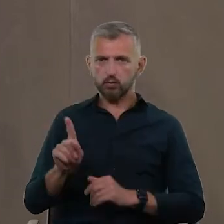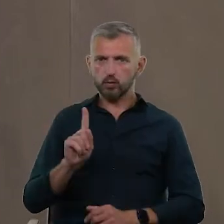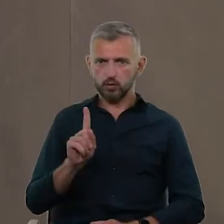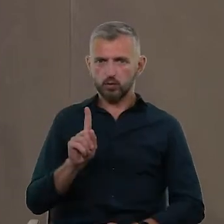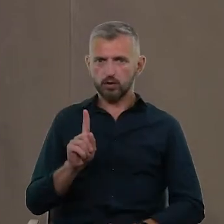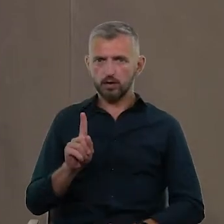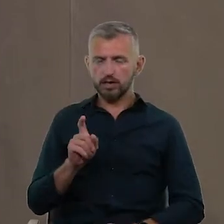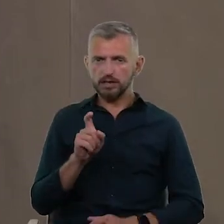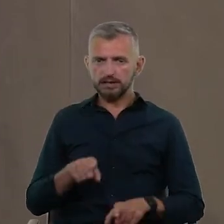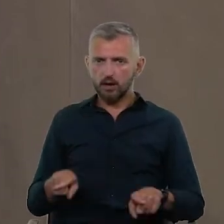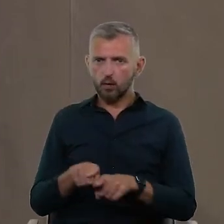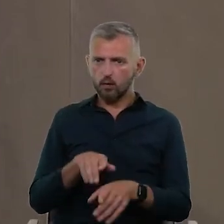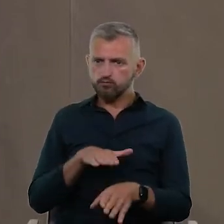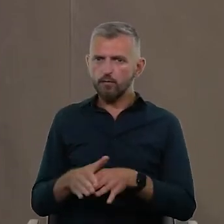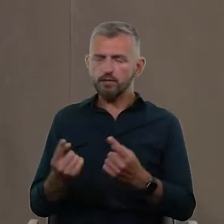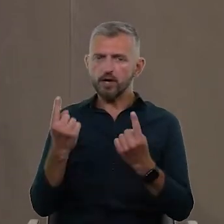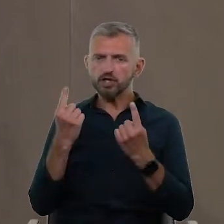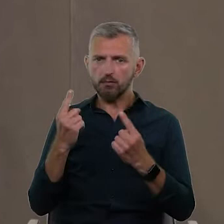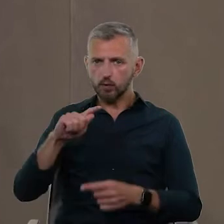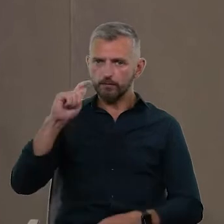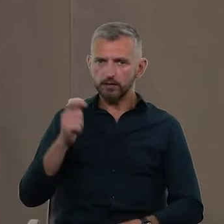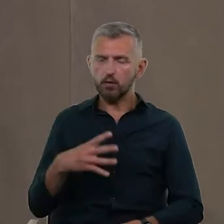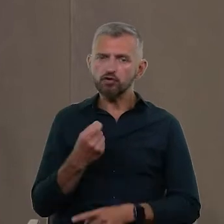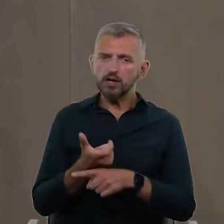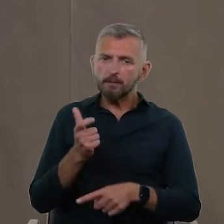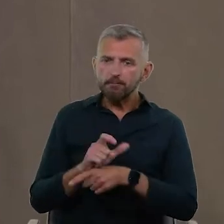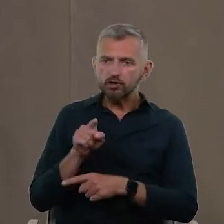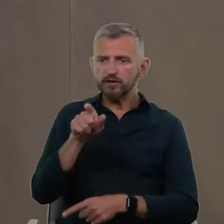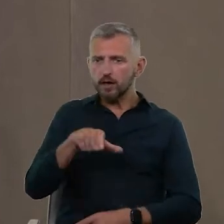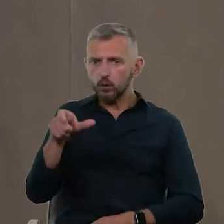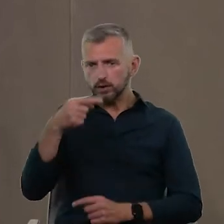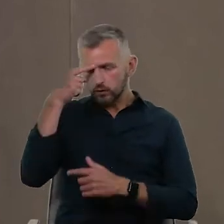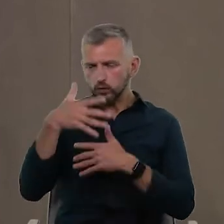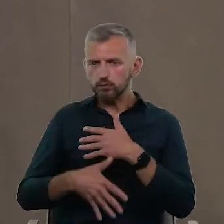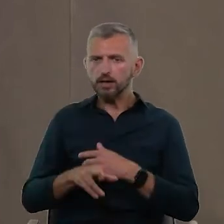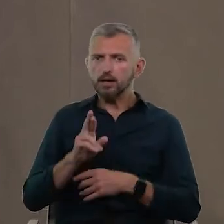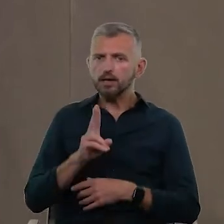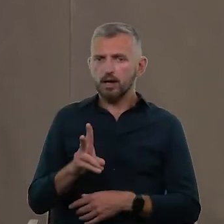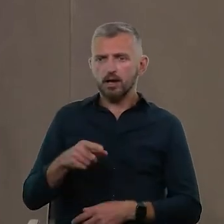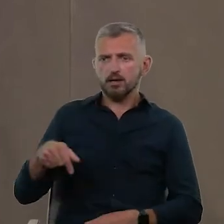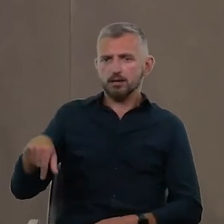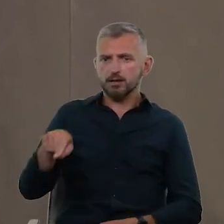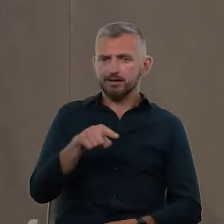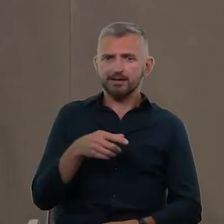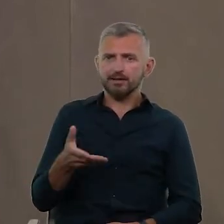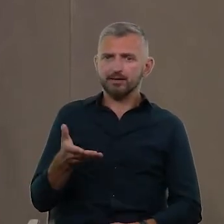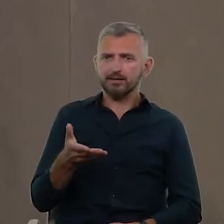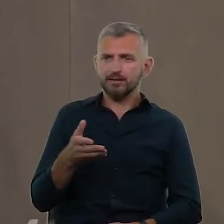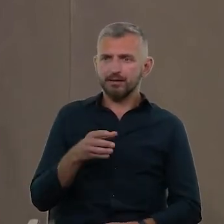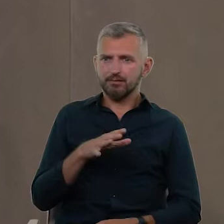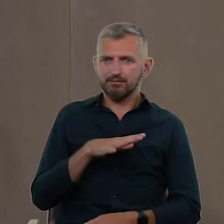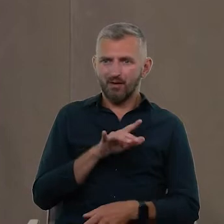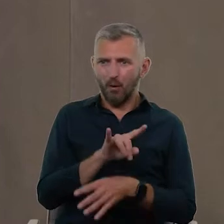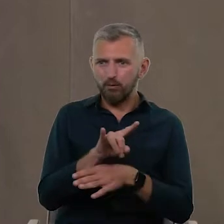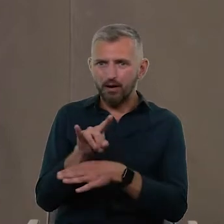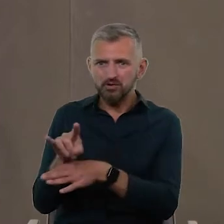з такою повномасштабною війною ще більше ці люди зрозуміли, як їх обманювали